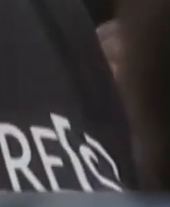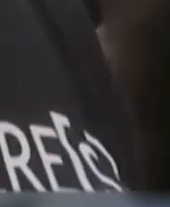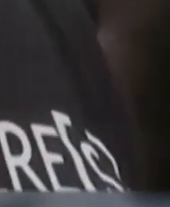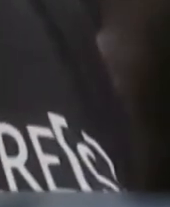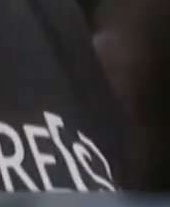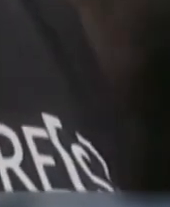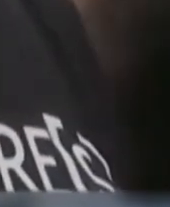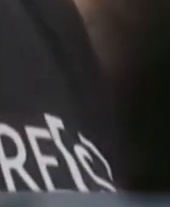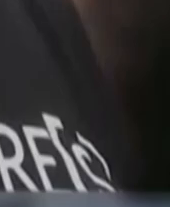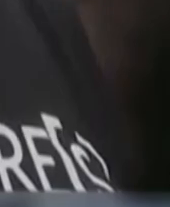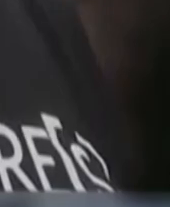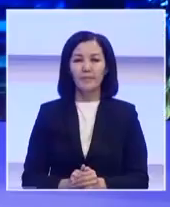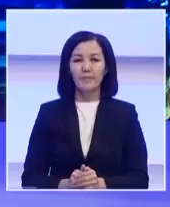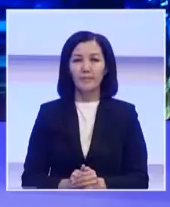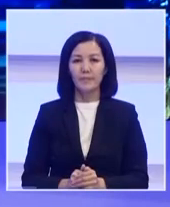телеарнасы.